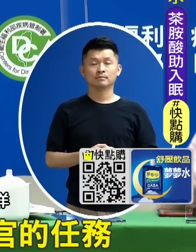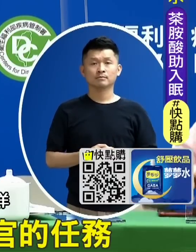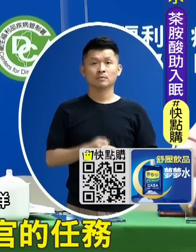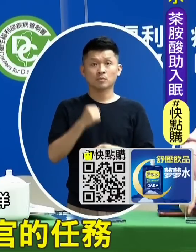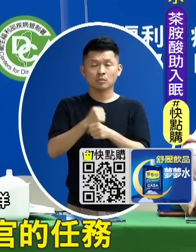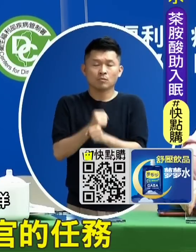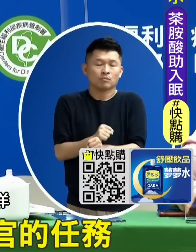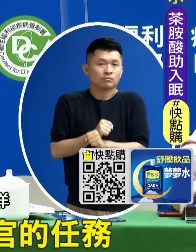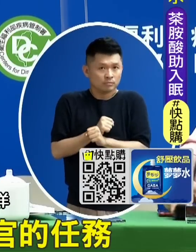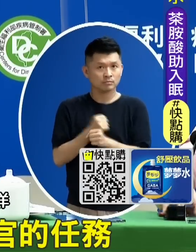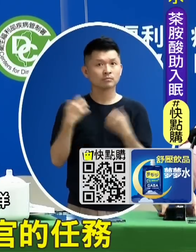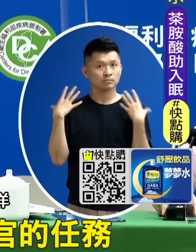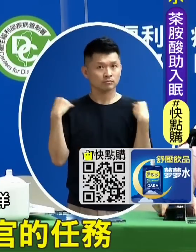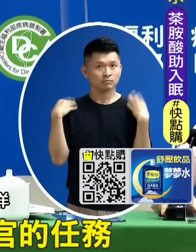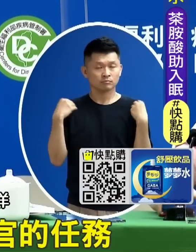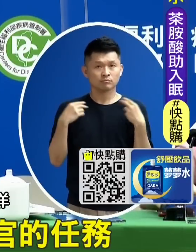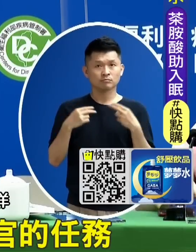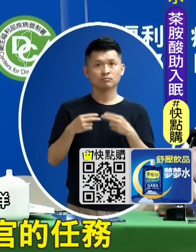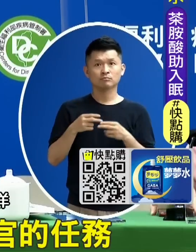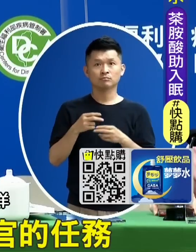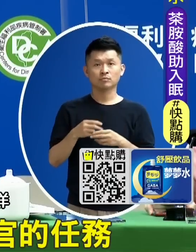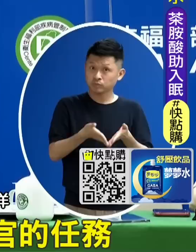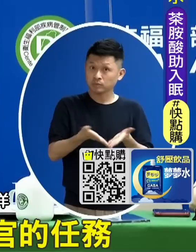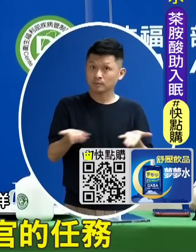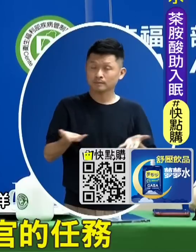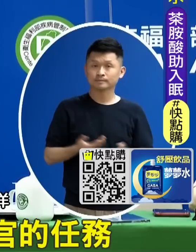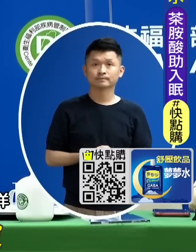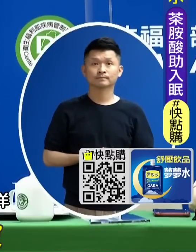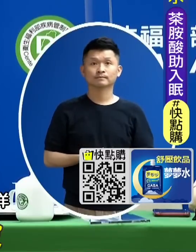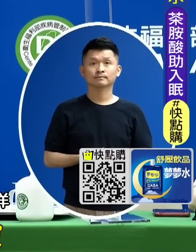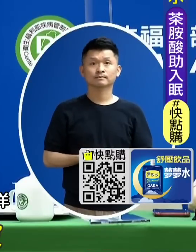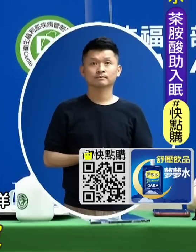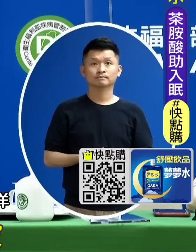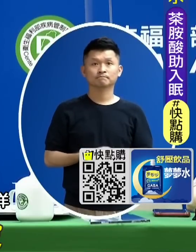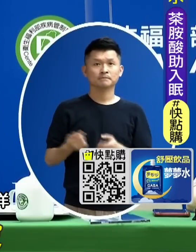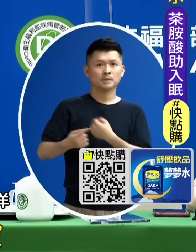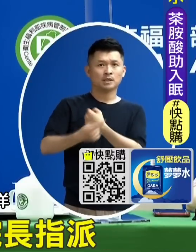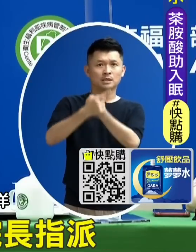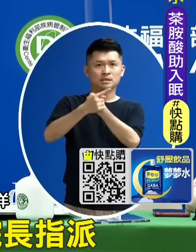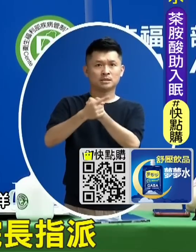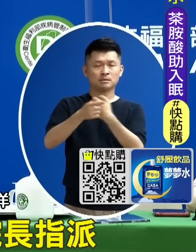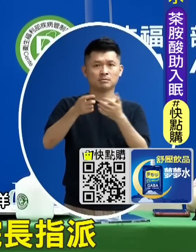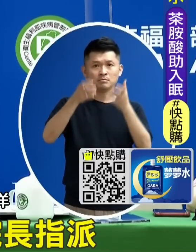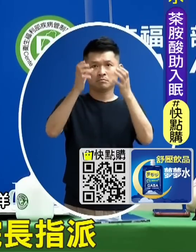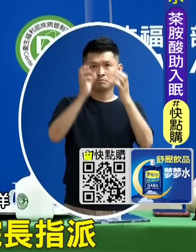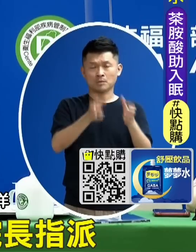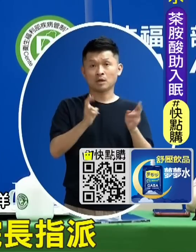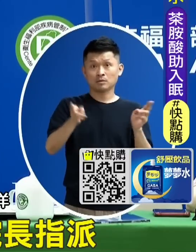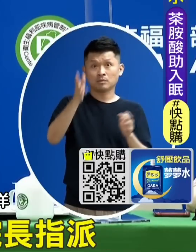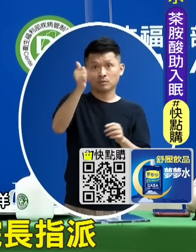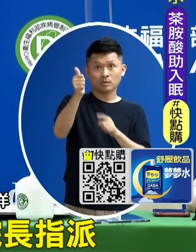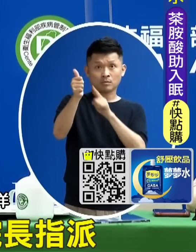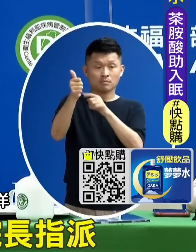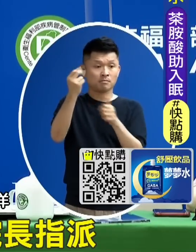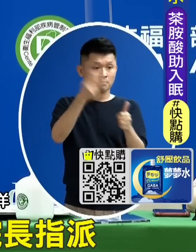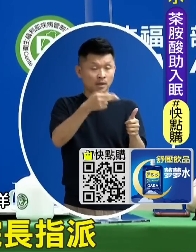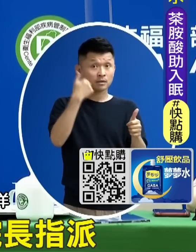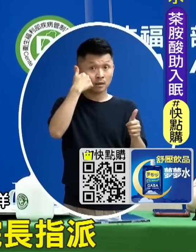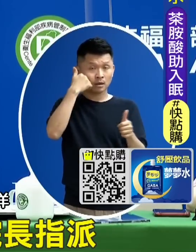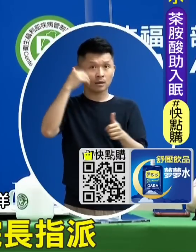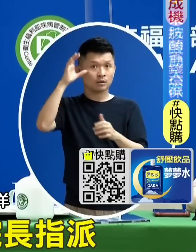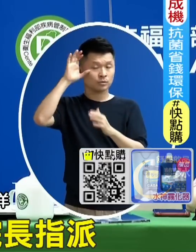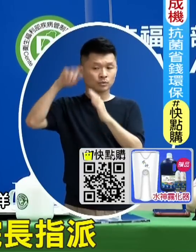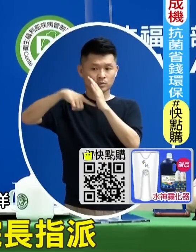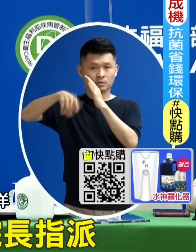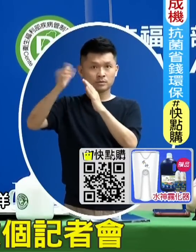松弛这个指挥官的业的一个任务。有关一级开设指挥官的这个指派是由院长